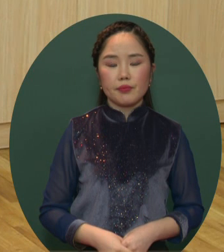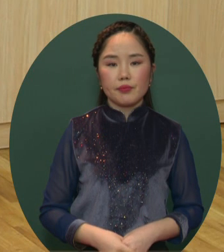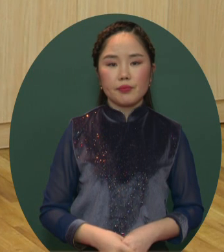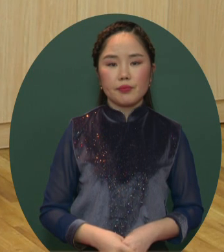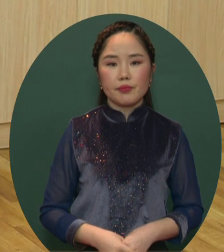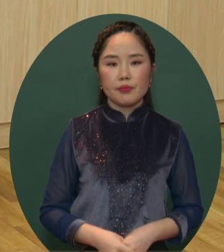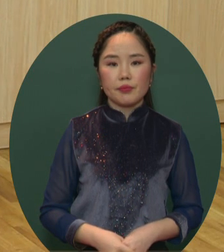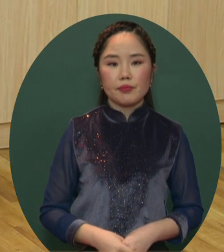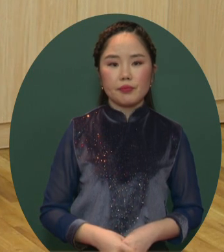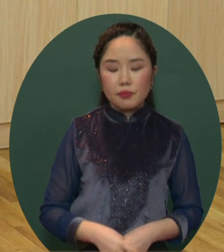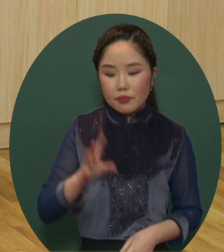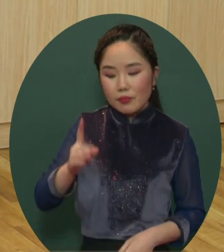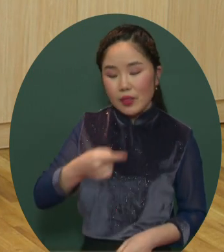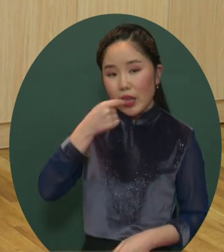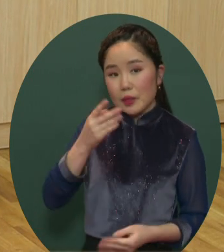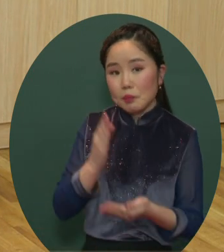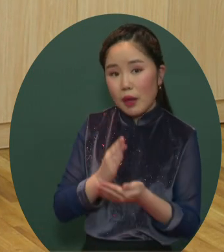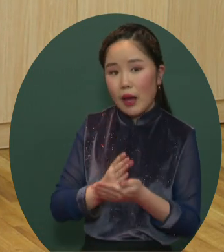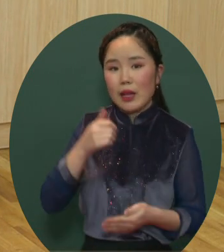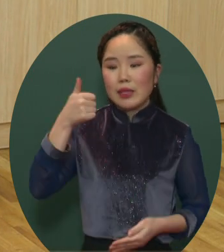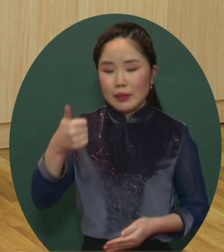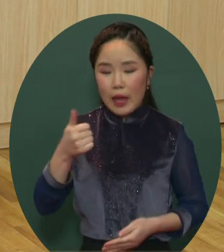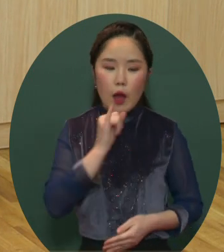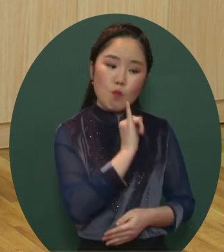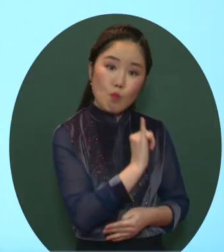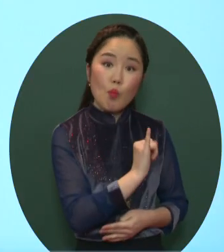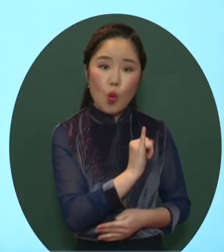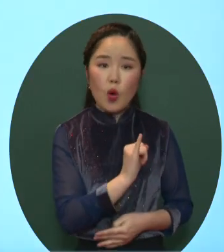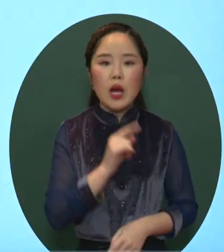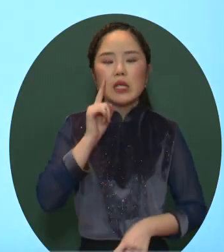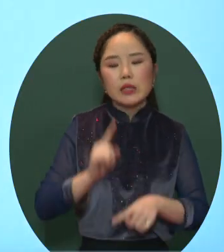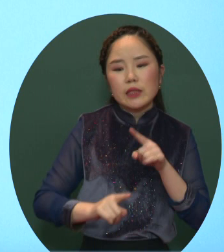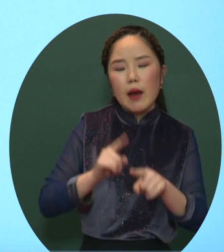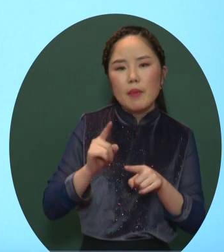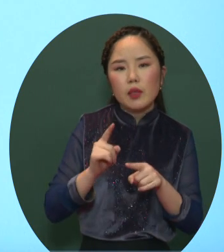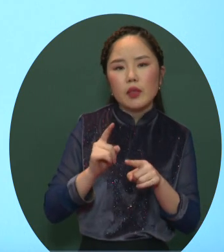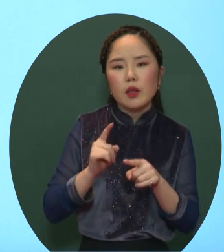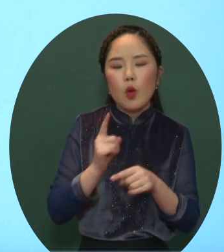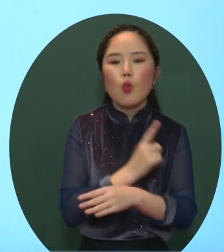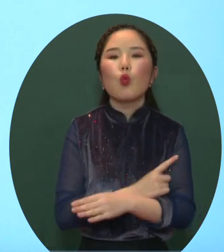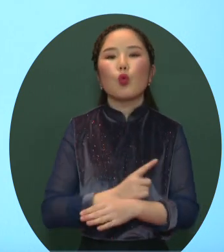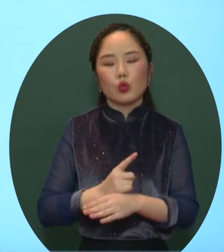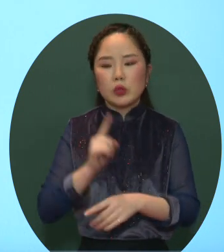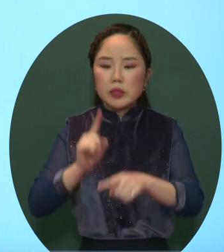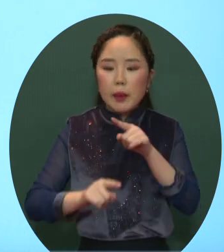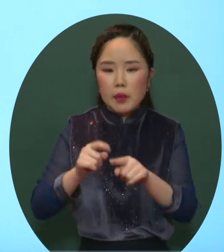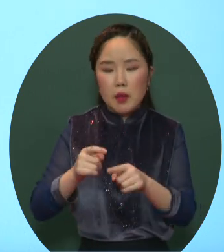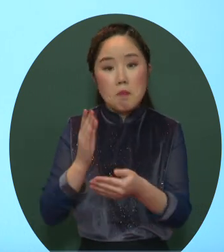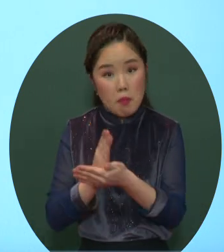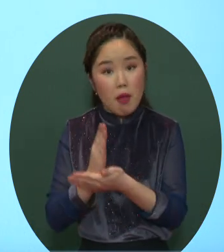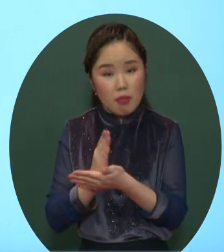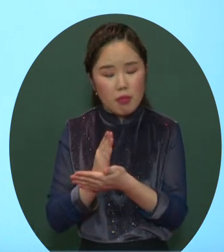За, хилээр үйлдэх сайн муу үйлүүд маань ямар ач тустай юм болоо, мөн